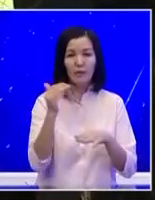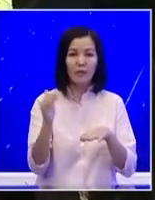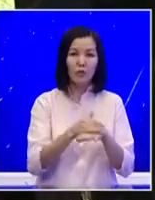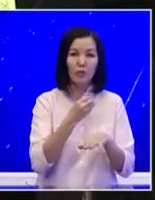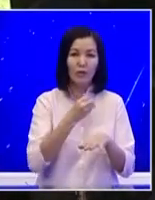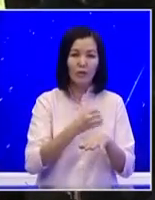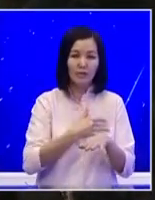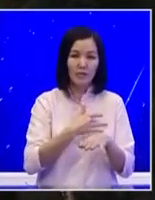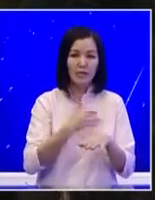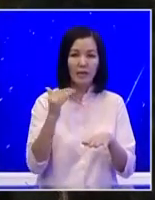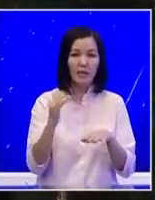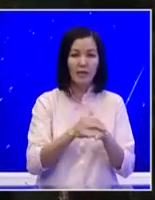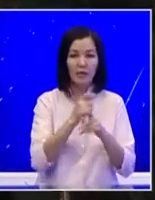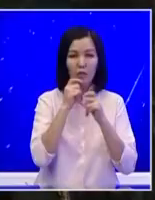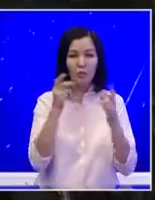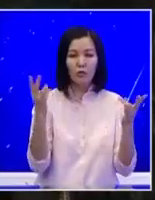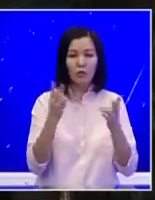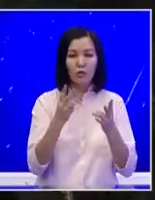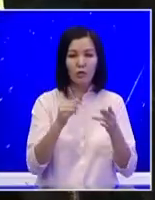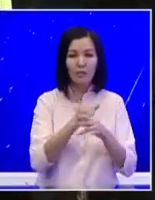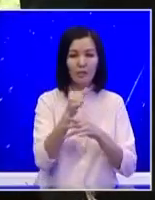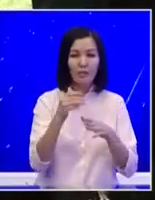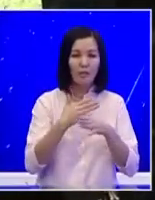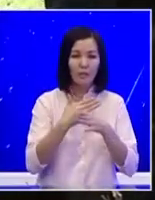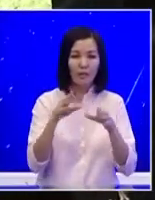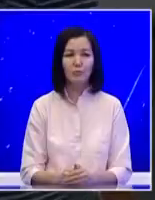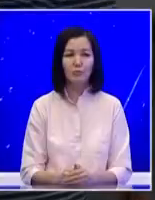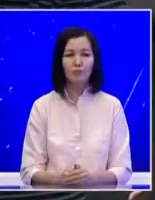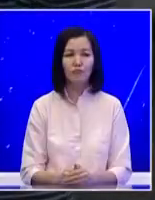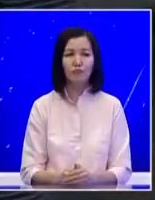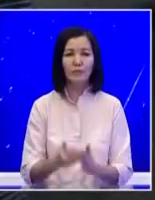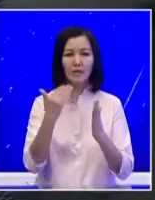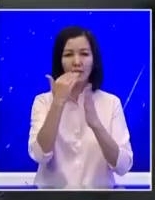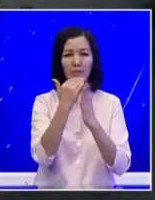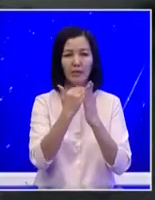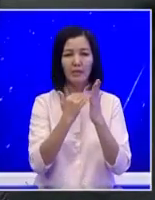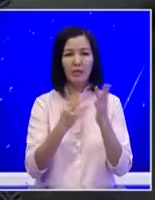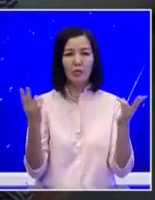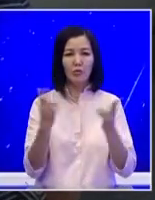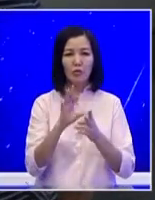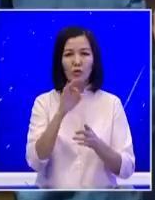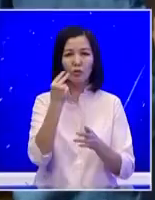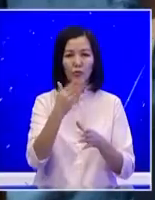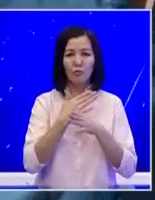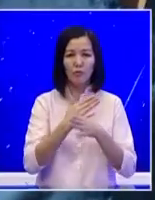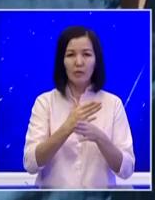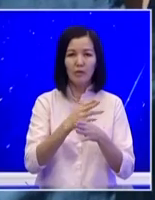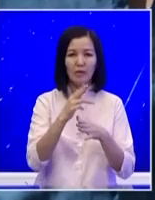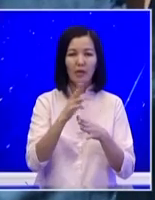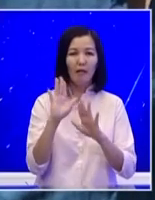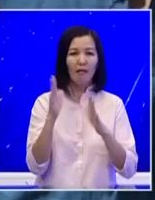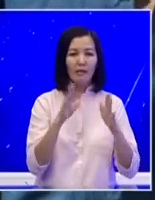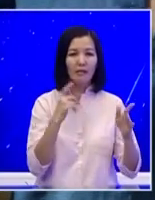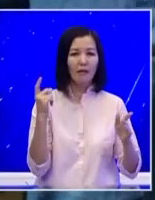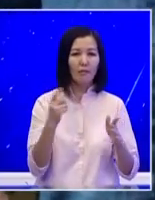сердце и отзывчивость, за то, что в нужный час проявляете милосердие. Списки нуждающихся в социальной помощи сотрудникам лесных